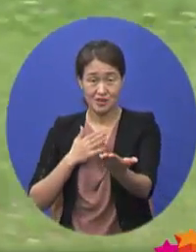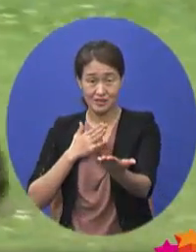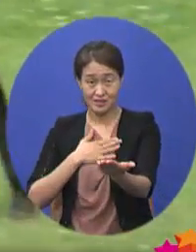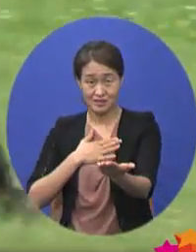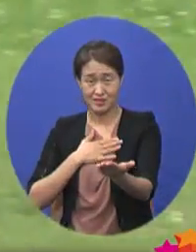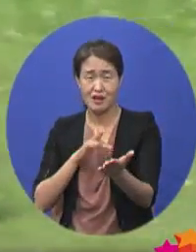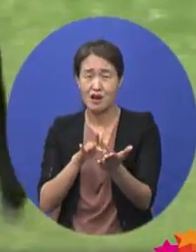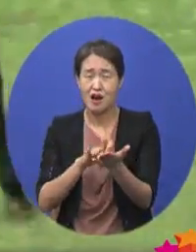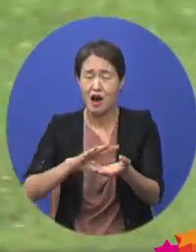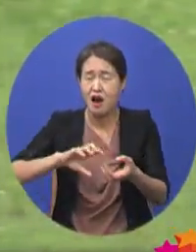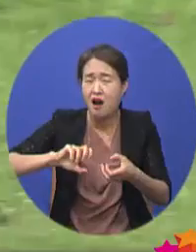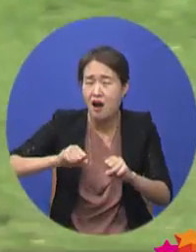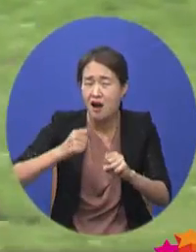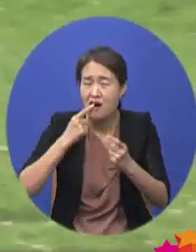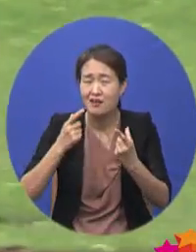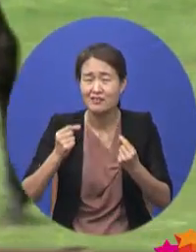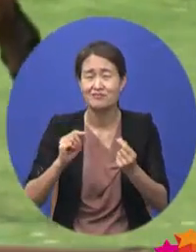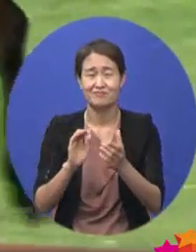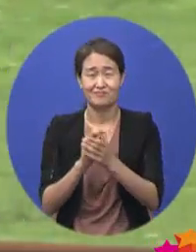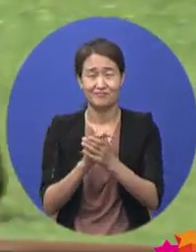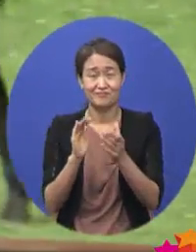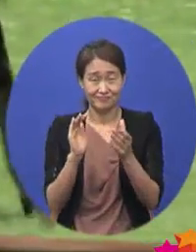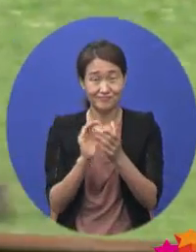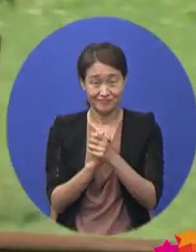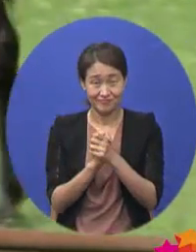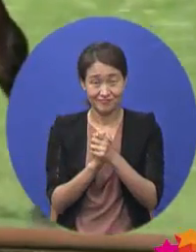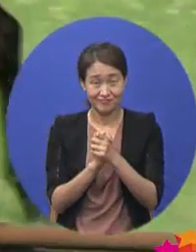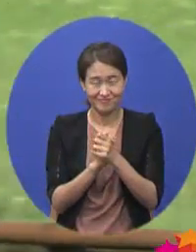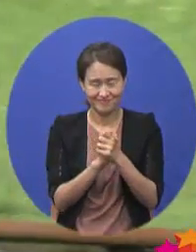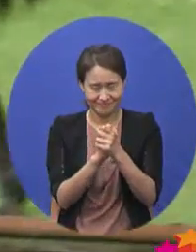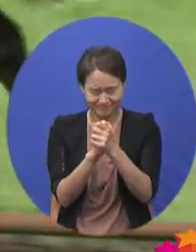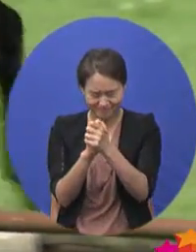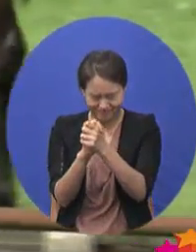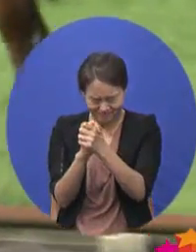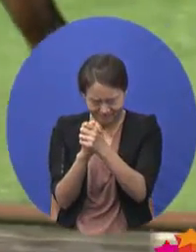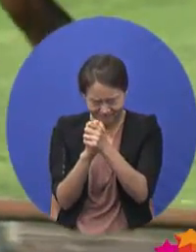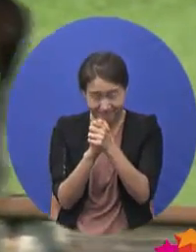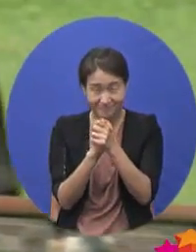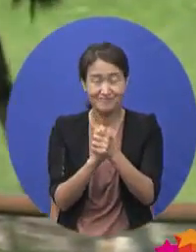사내와 난 보약 같은 친구야